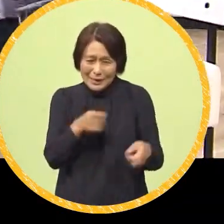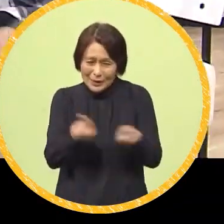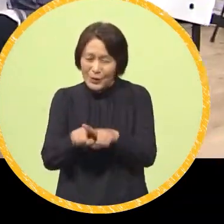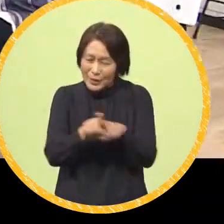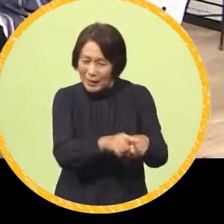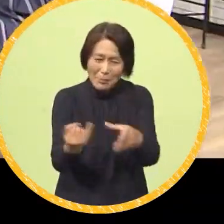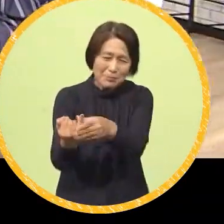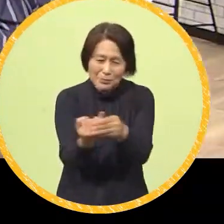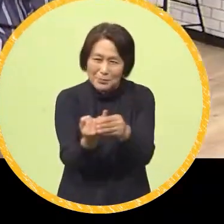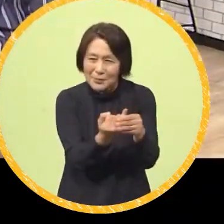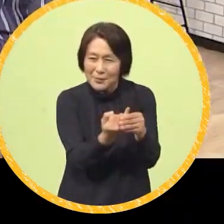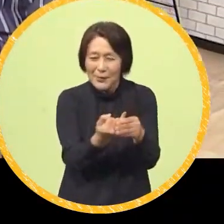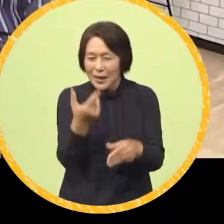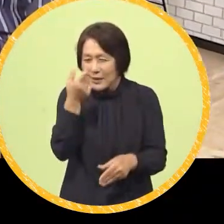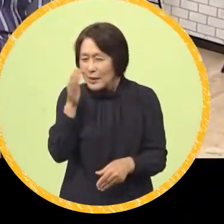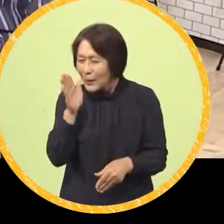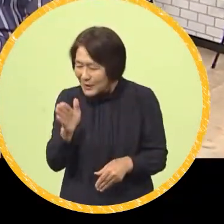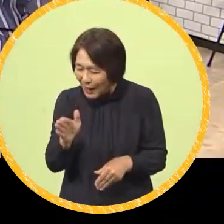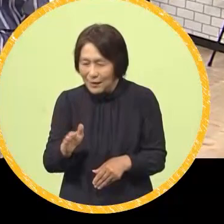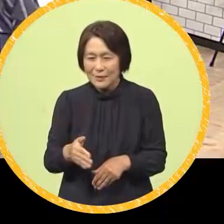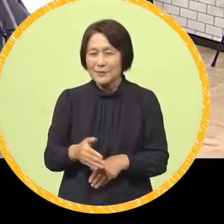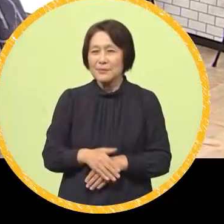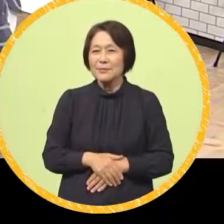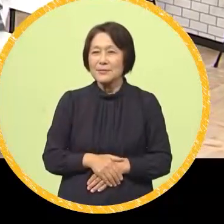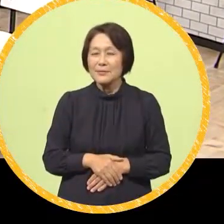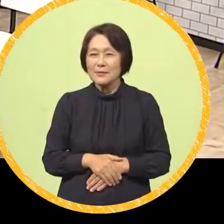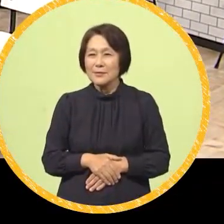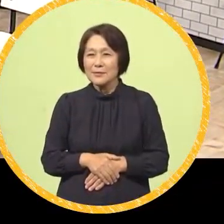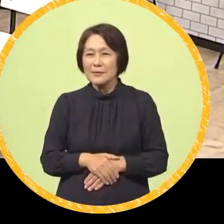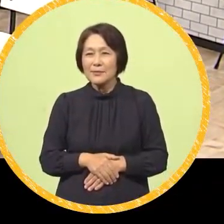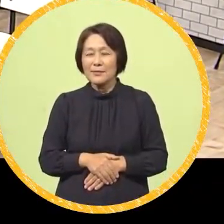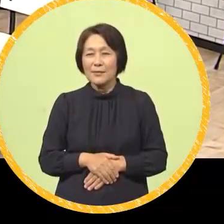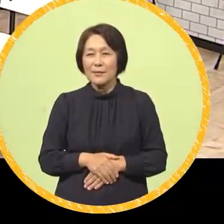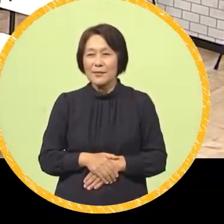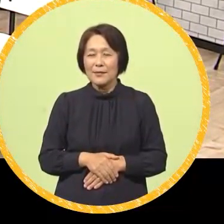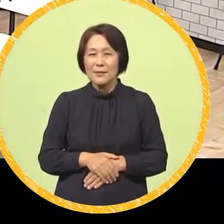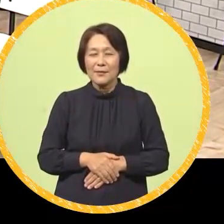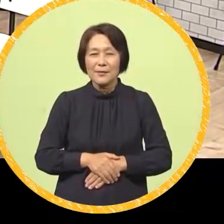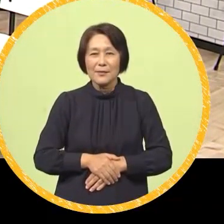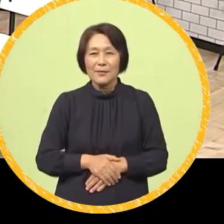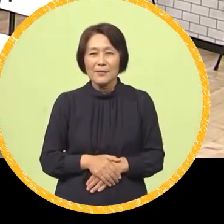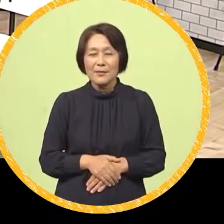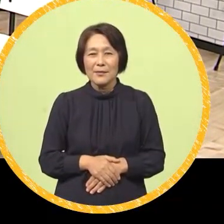すいません先輩、ちょっとまた、ごめんなさい、ちょっと行こう、じゃあね。